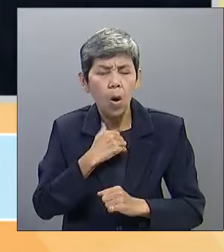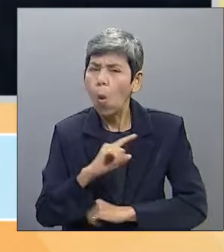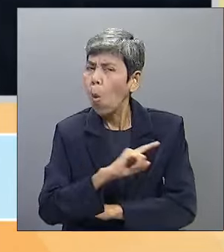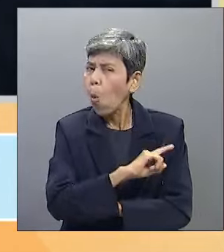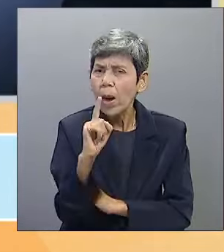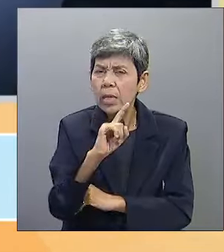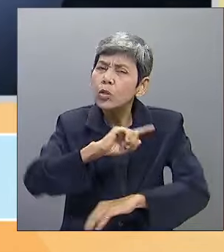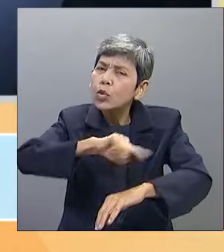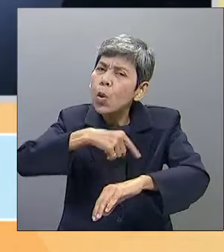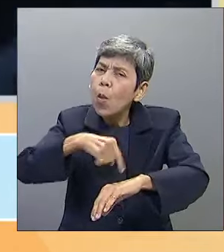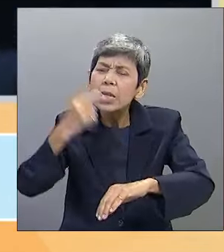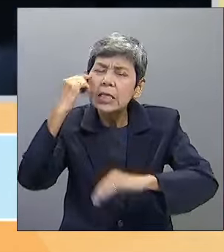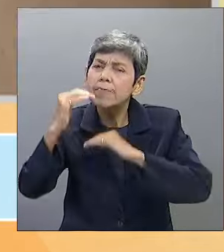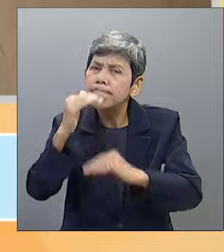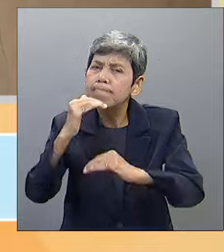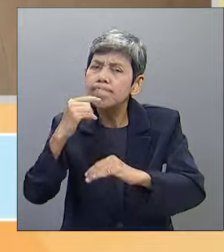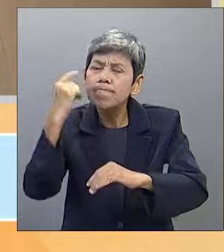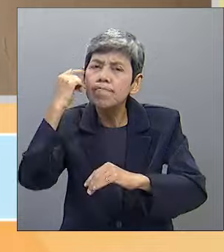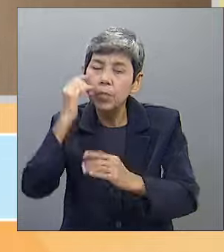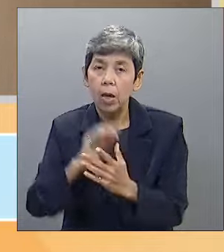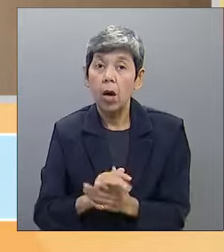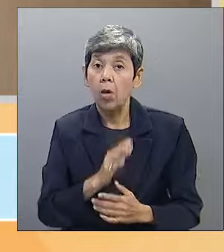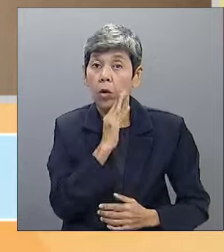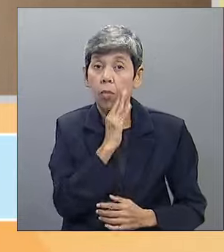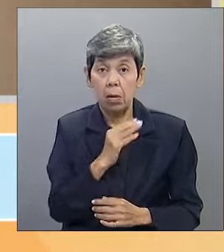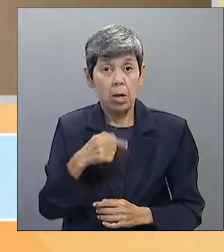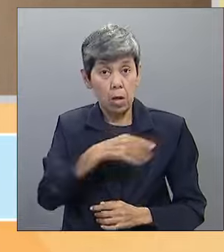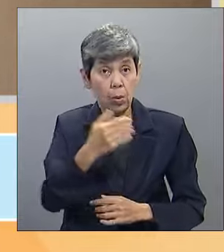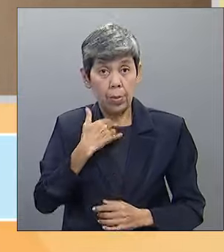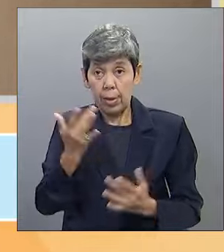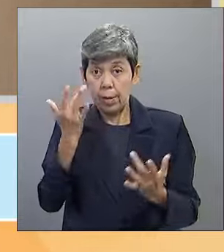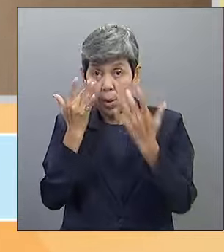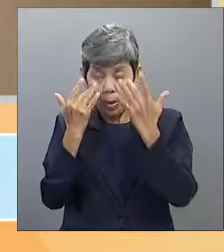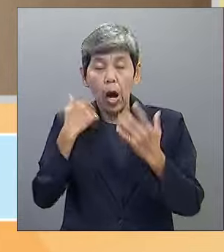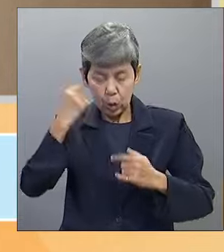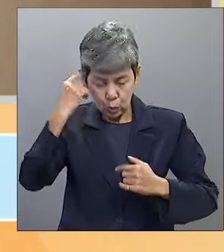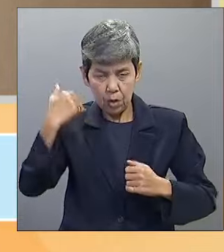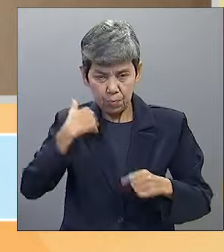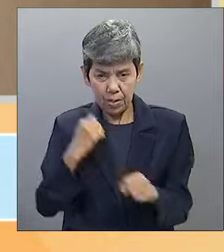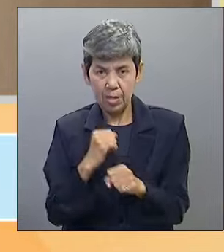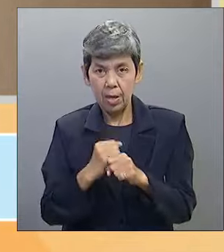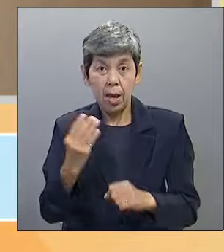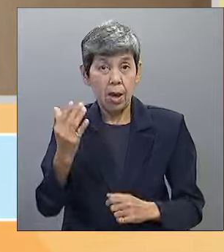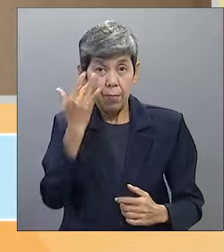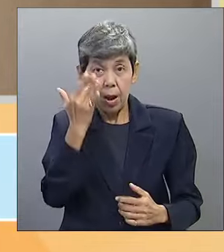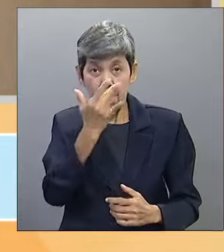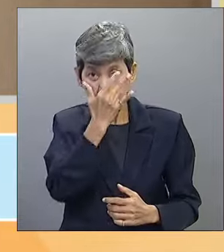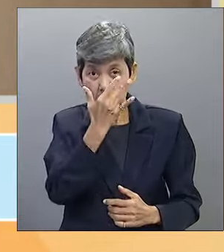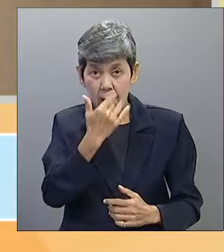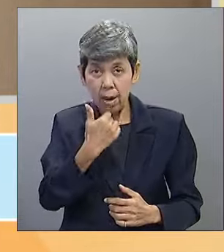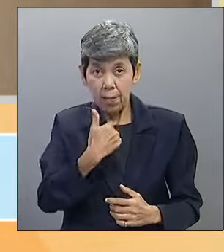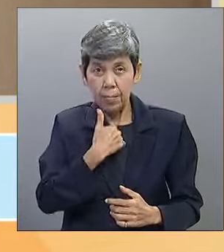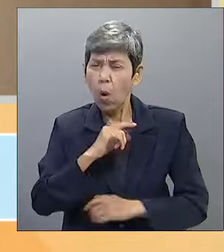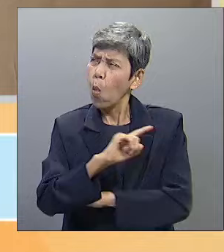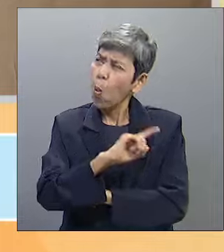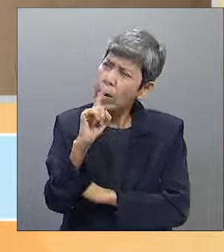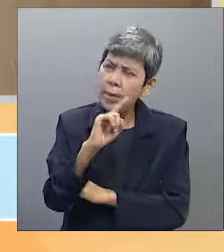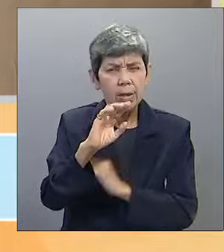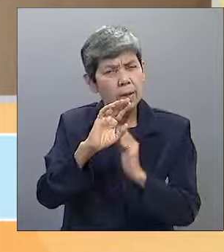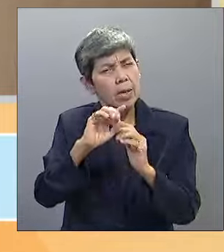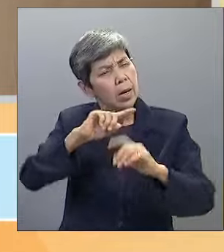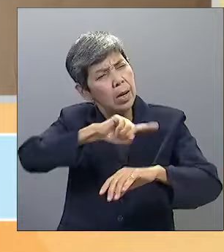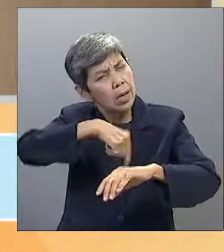ไม่เกินกี่ชั่วโมงฮะ ครับโดยทั่วไปถ้าใครมีประสบการณ์ใส่คอนแทคเลนส์จะทราบว่าช่วงที่ใส่แรกๆเนี่ยอาจจะใส่ได้วันนึงสัก8ชั่วโม